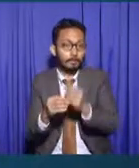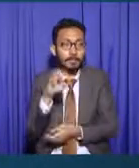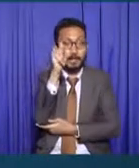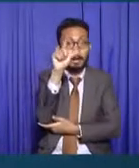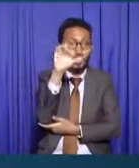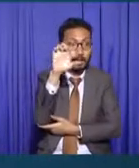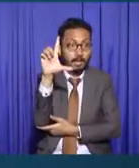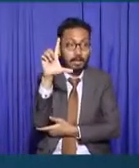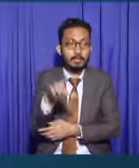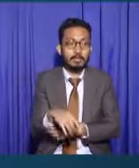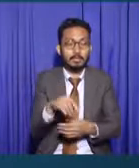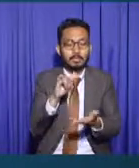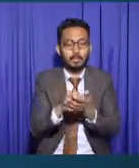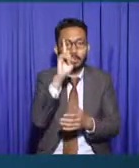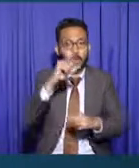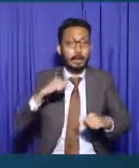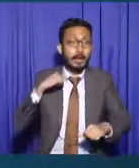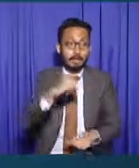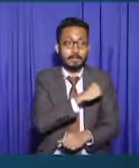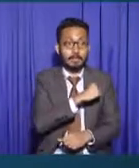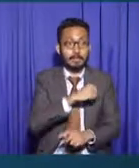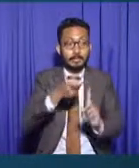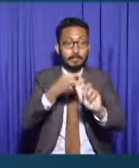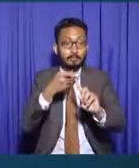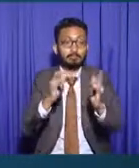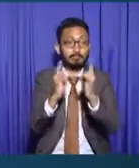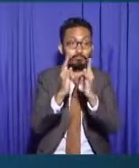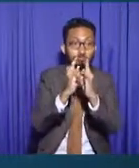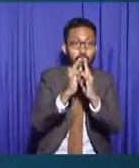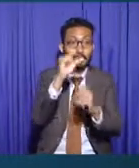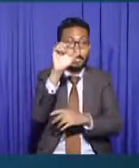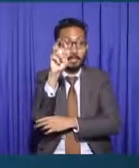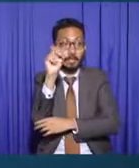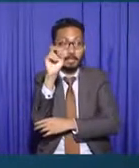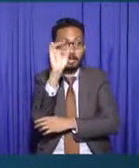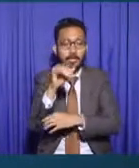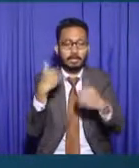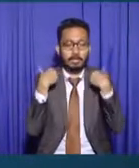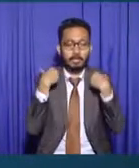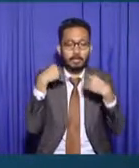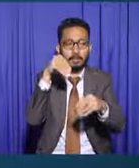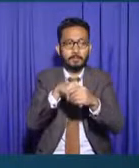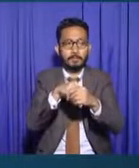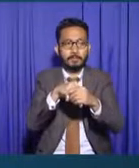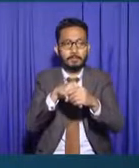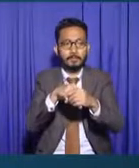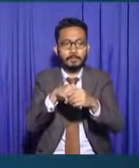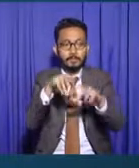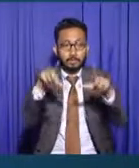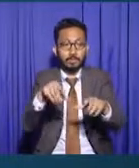satu ahli dari pasangan Jin yang terletak pada lokes